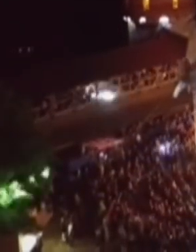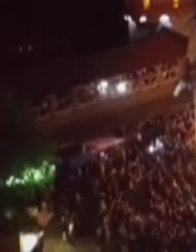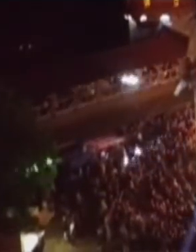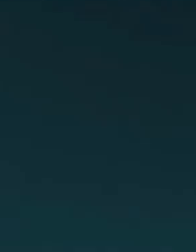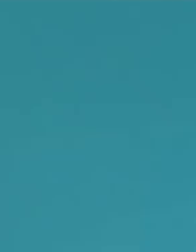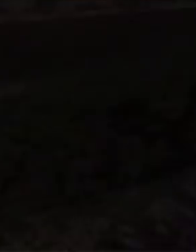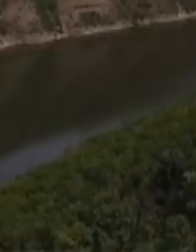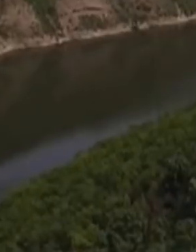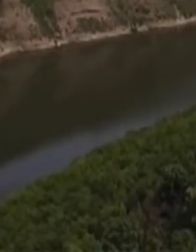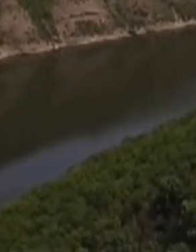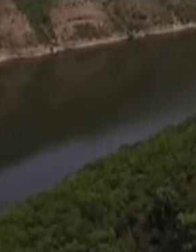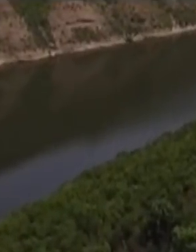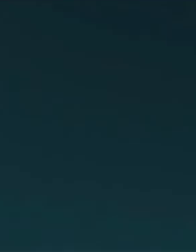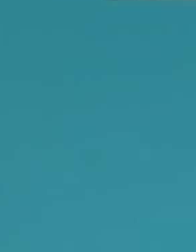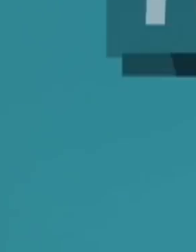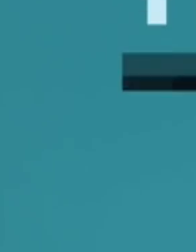Музика